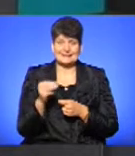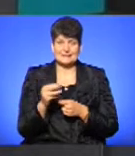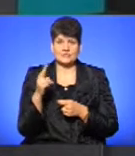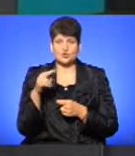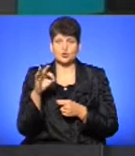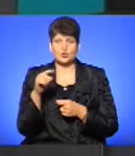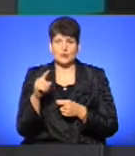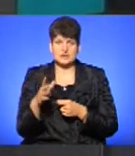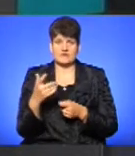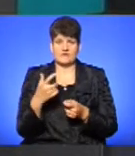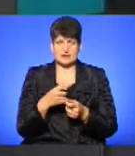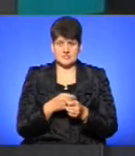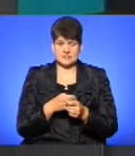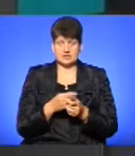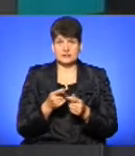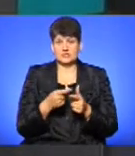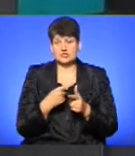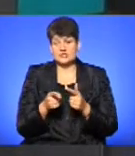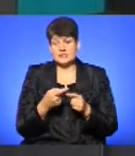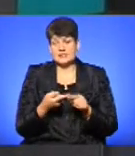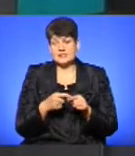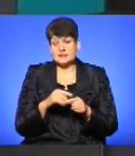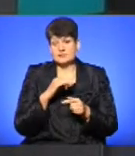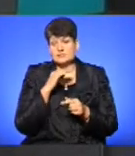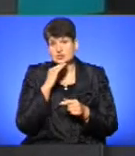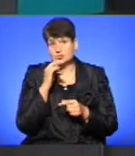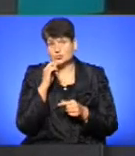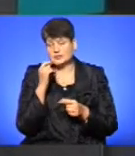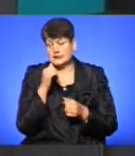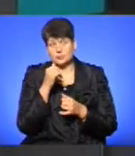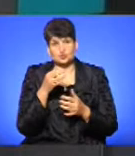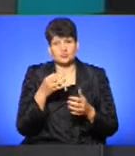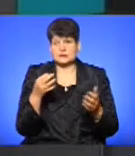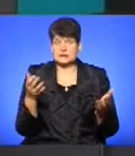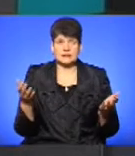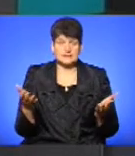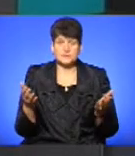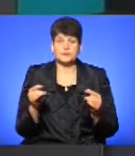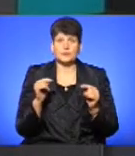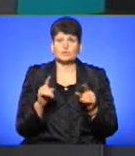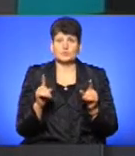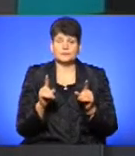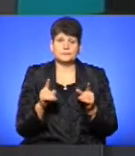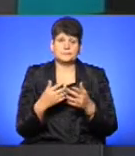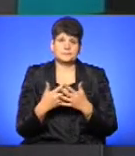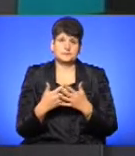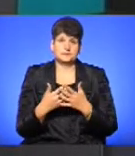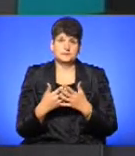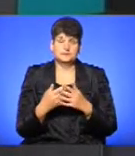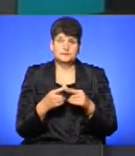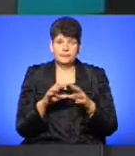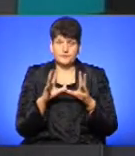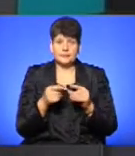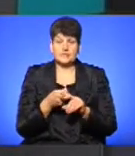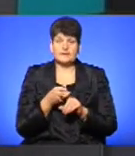вакцини. Чи є це достатньо взагалі для України? Не можу сказати, тому що, мабуть, все це залежить